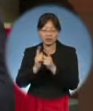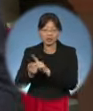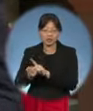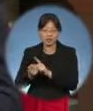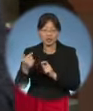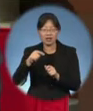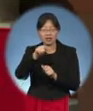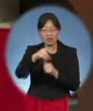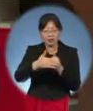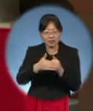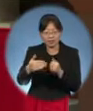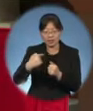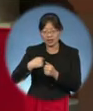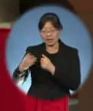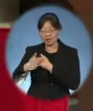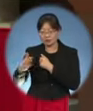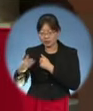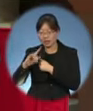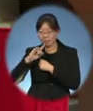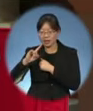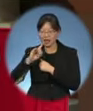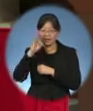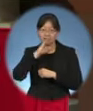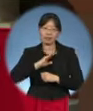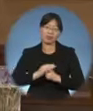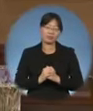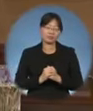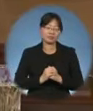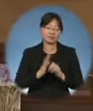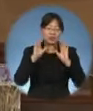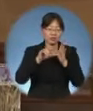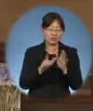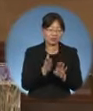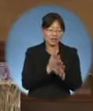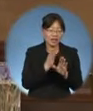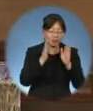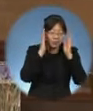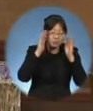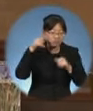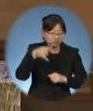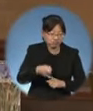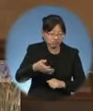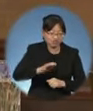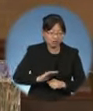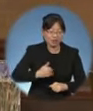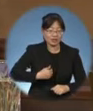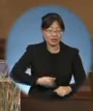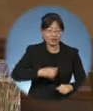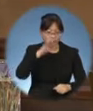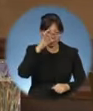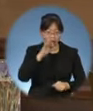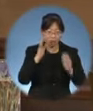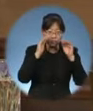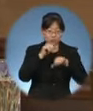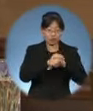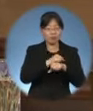내 탓, 네 탓하게 된다는 건 좋은 일은 아닌 것 같습니다. 나는 결국. 어려서 공부 잘 못했는데 네. 아, 우리 아이는 공부